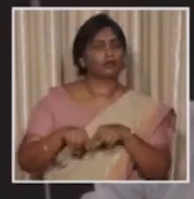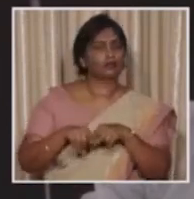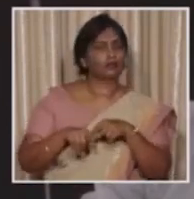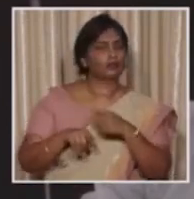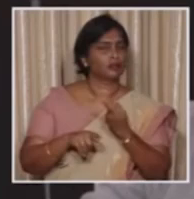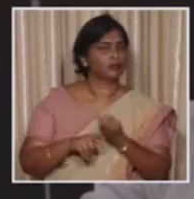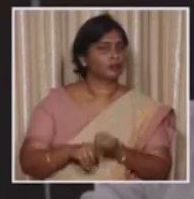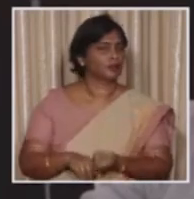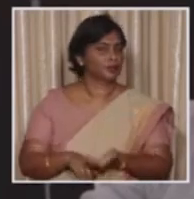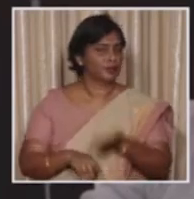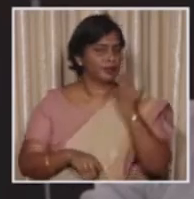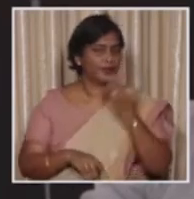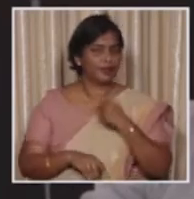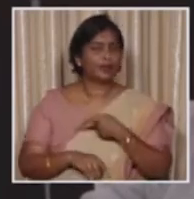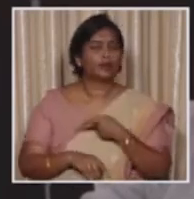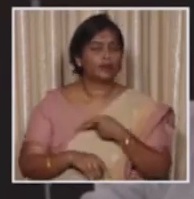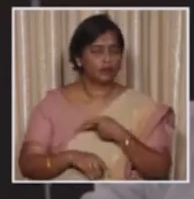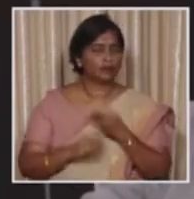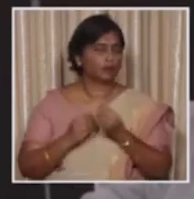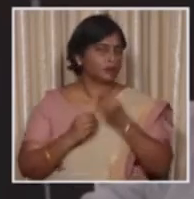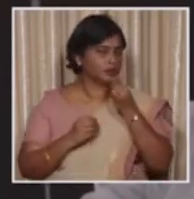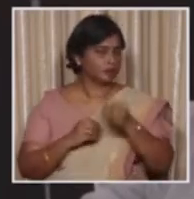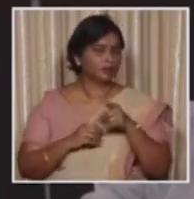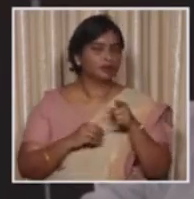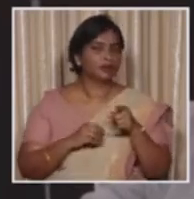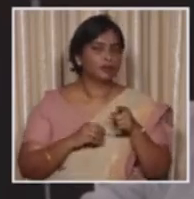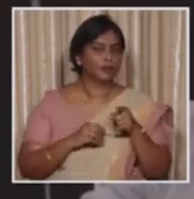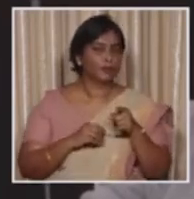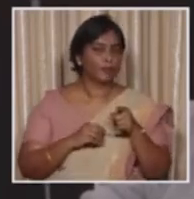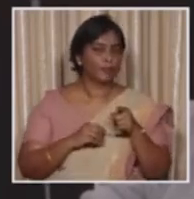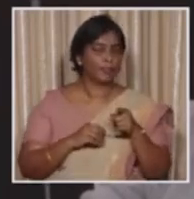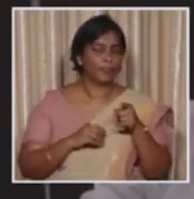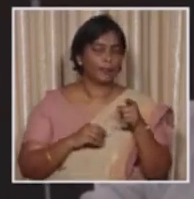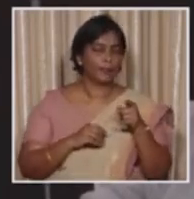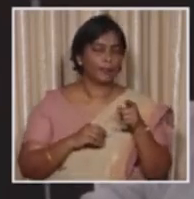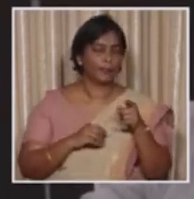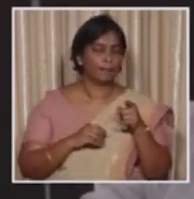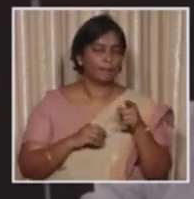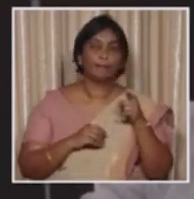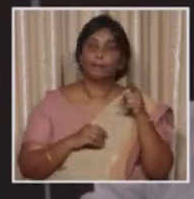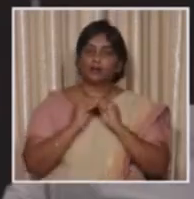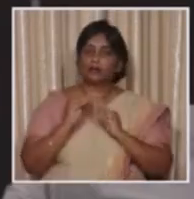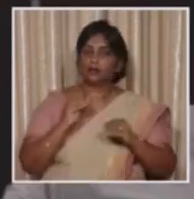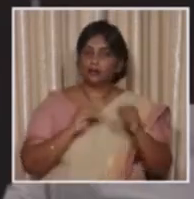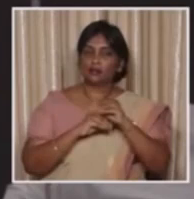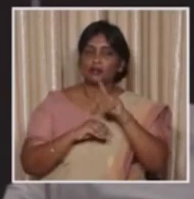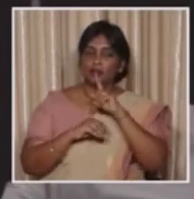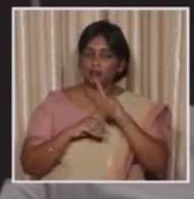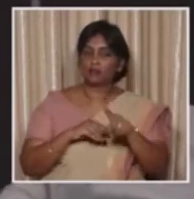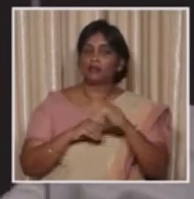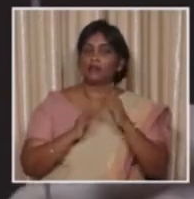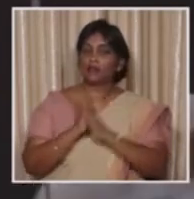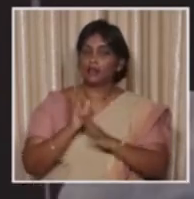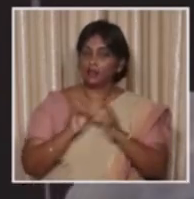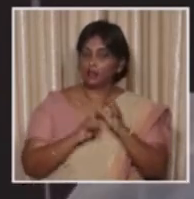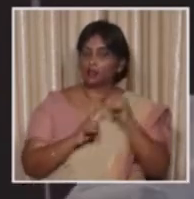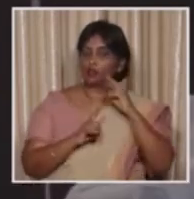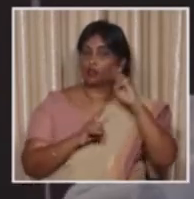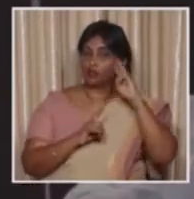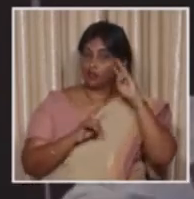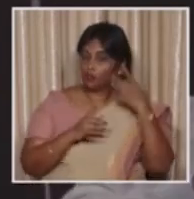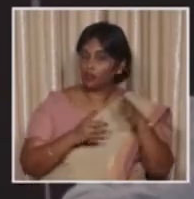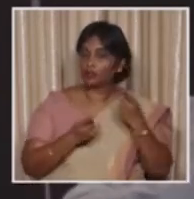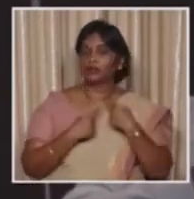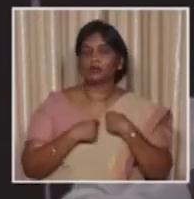1,500 இருந்து 1,600 பிப்ரவரி கொண்டு வந்து ஜூலையில் 1,000 ஆக்கி இப்போ 1,120 ரூபாயாக சார்ஜ் பண்ணுறார்கள். யாழ்ப்பாணத்து